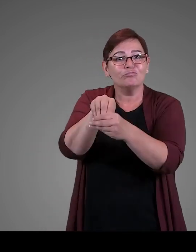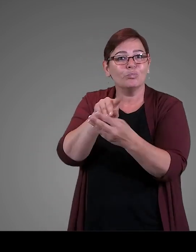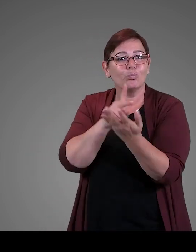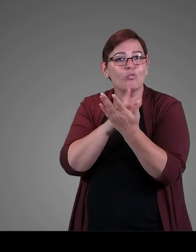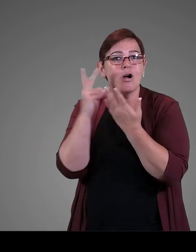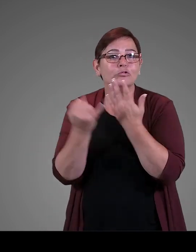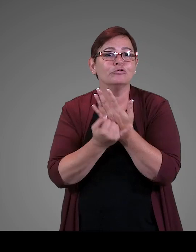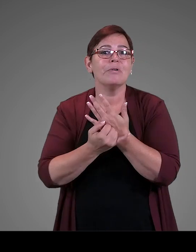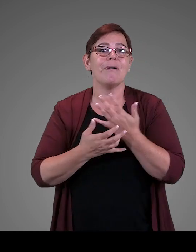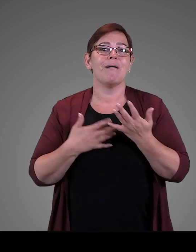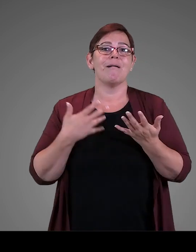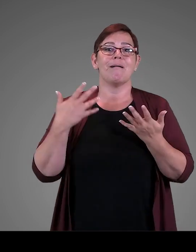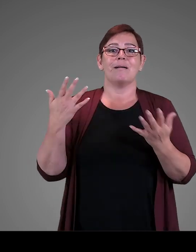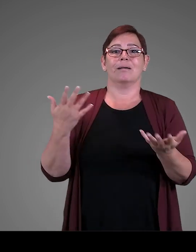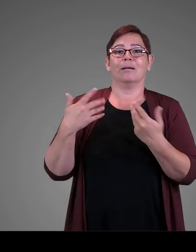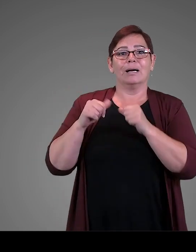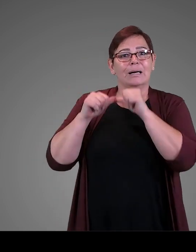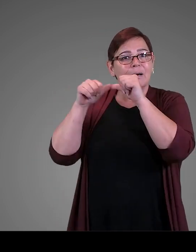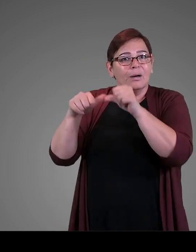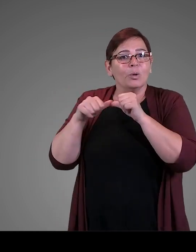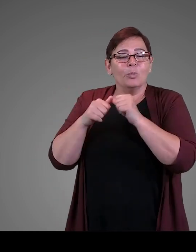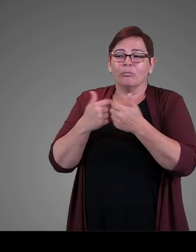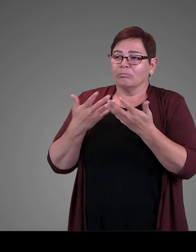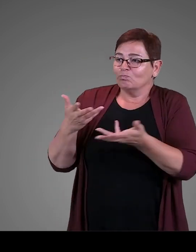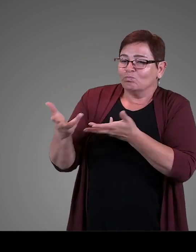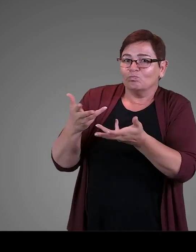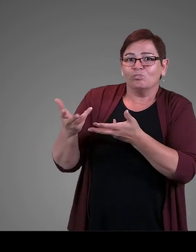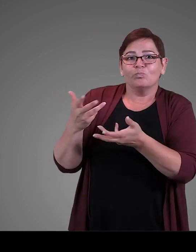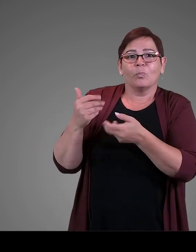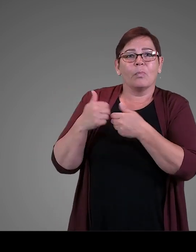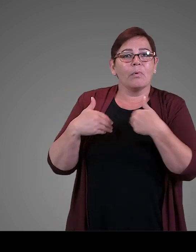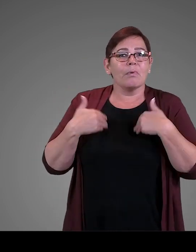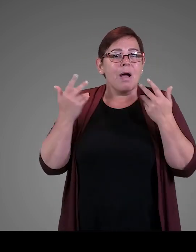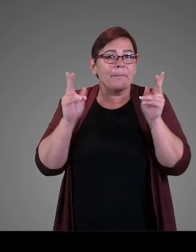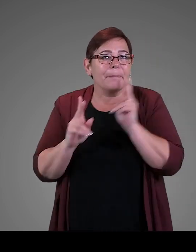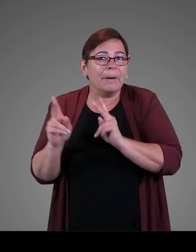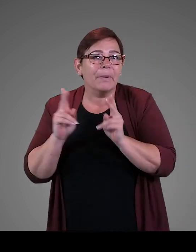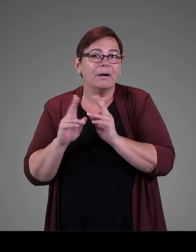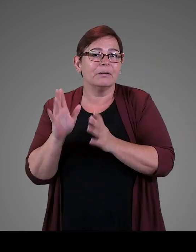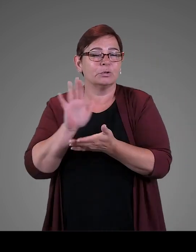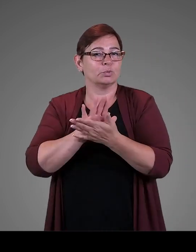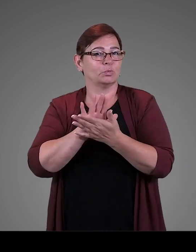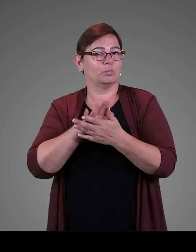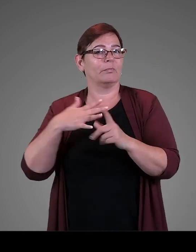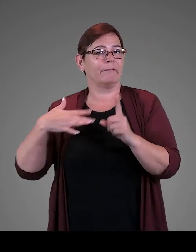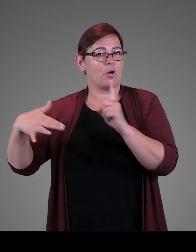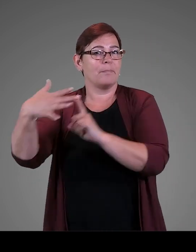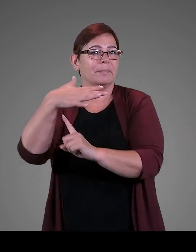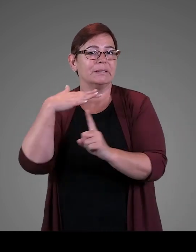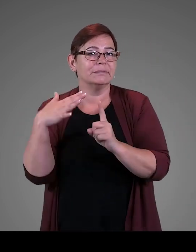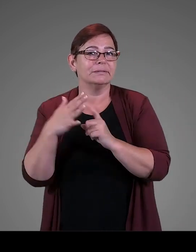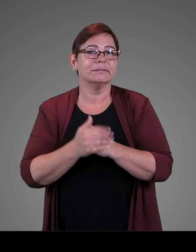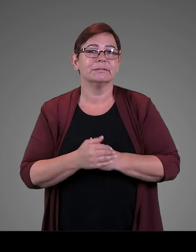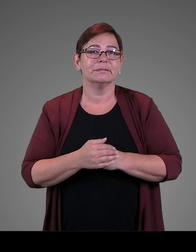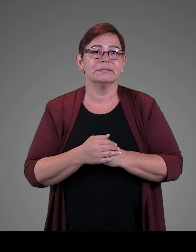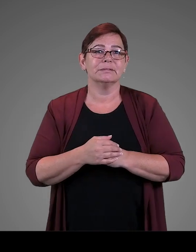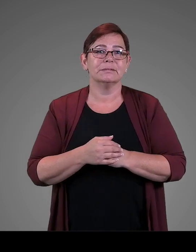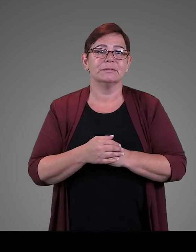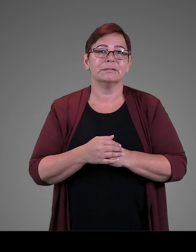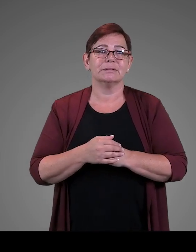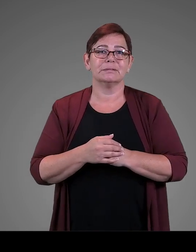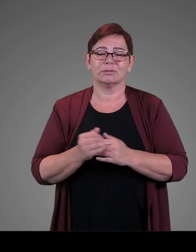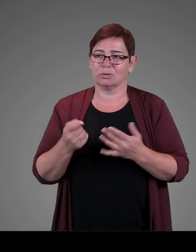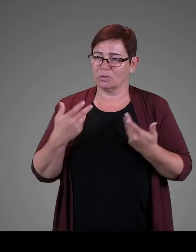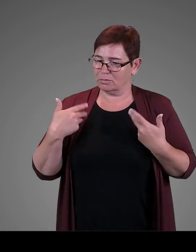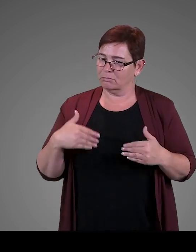les communautés, faire des projets, continuer à être avec des jeunes dans le milieu scolaire. Donc, ça me permet d'avoir beaucoup